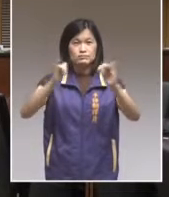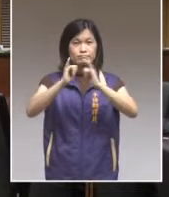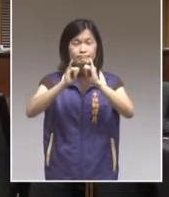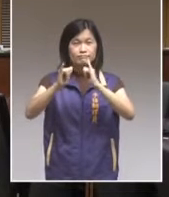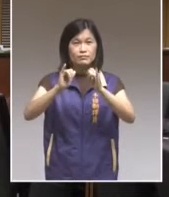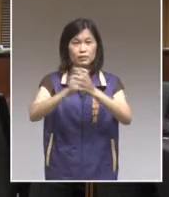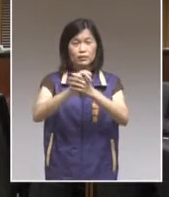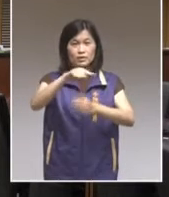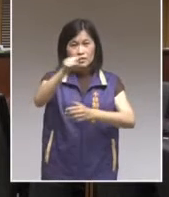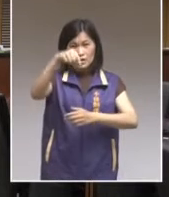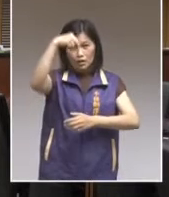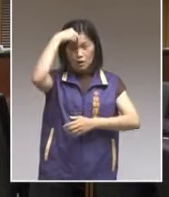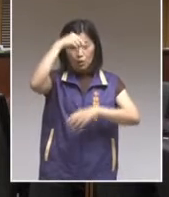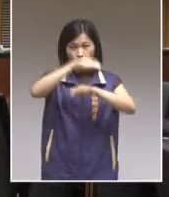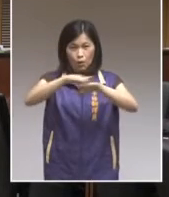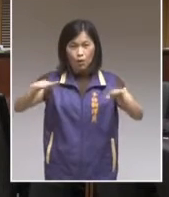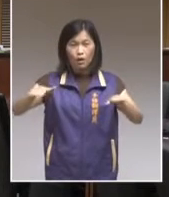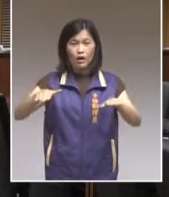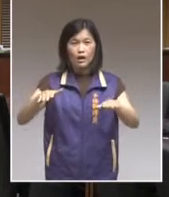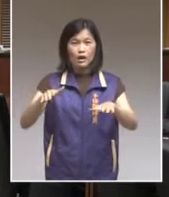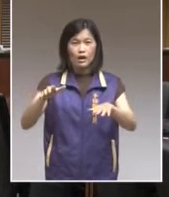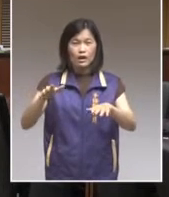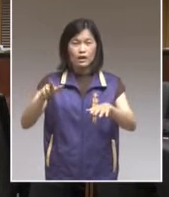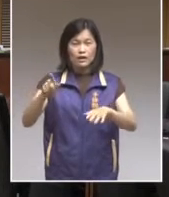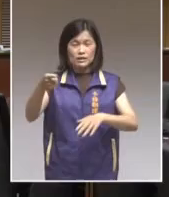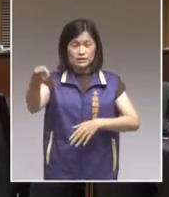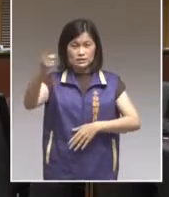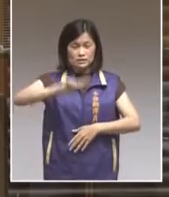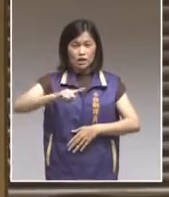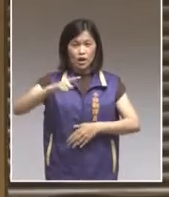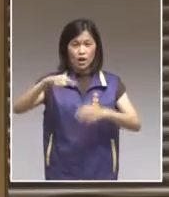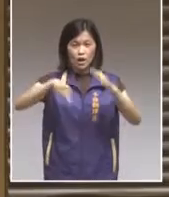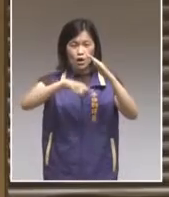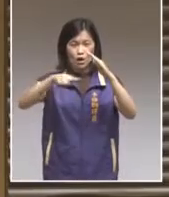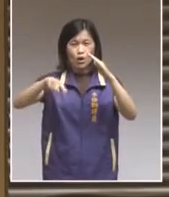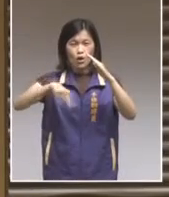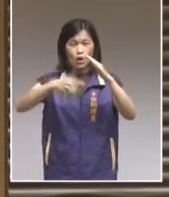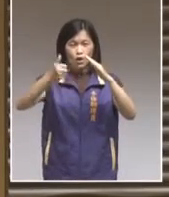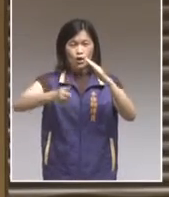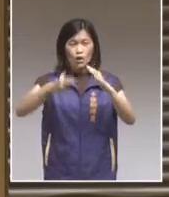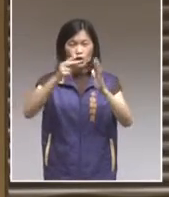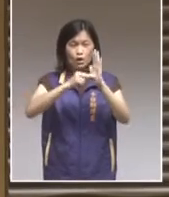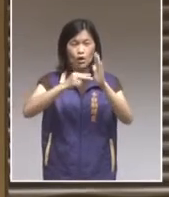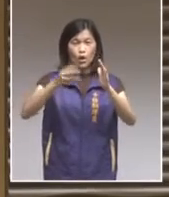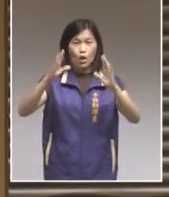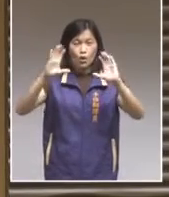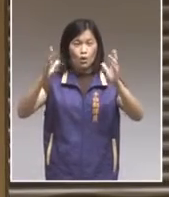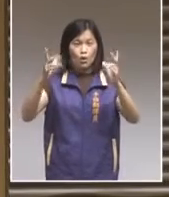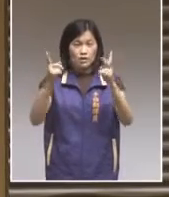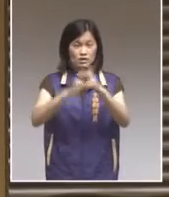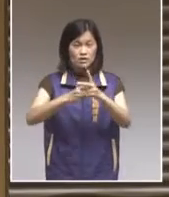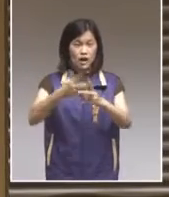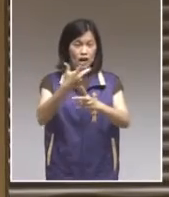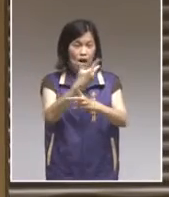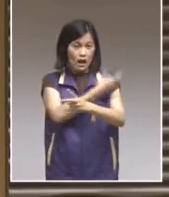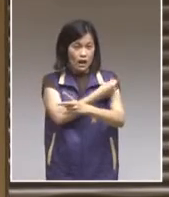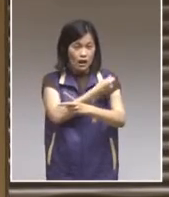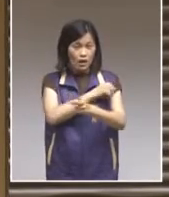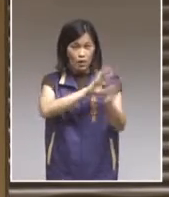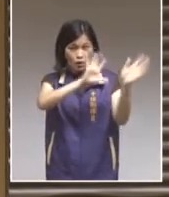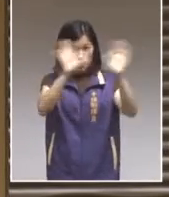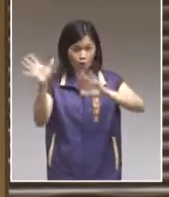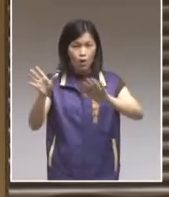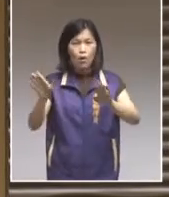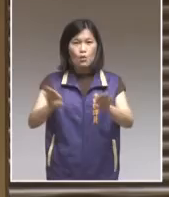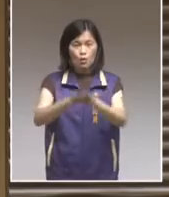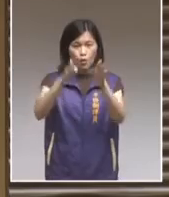大家午安。好，那延续的刚刚钟院长的一个说明，我们国小疫苗的施打的部分，那我们这边都已经